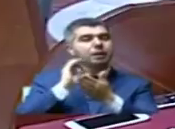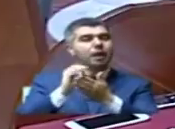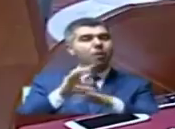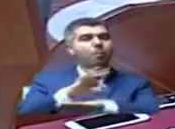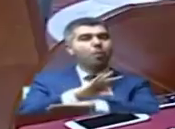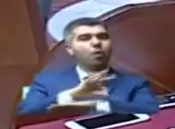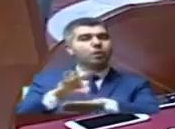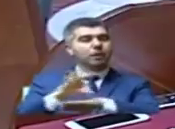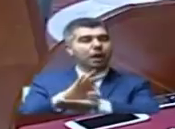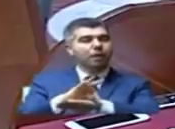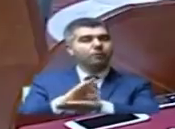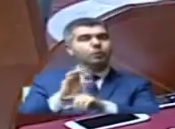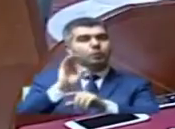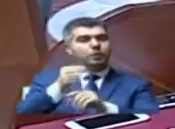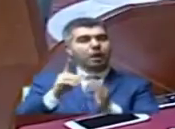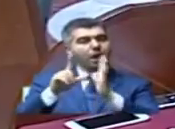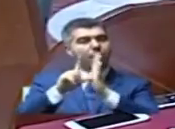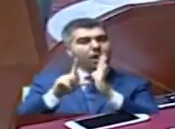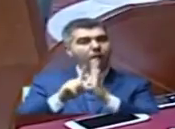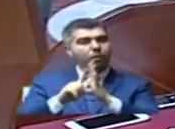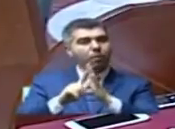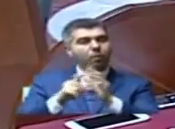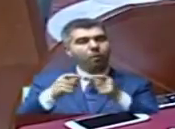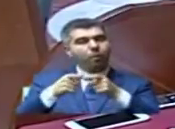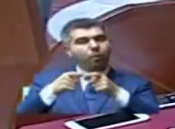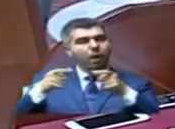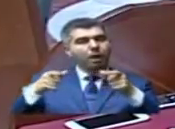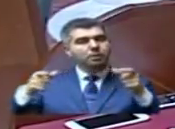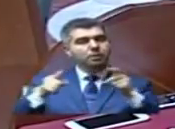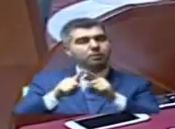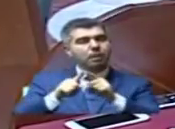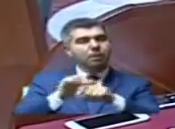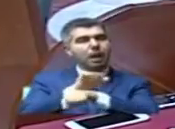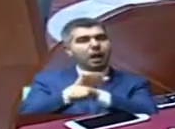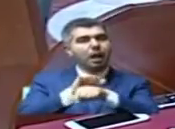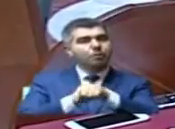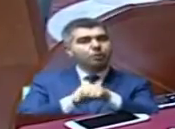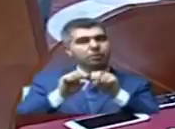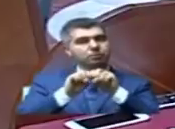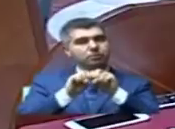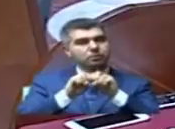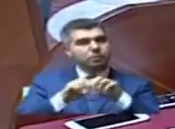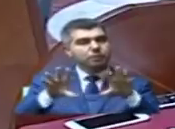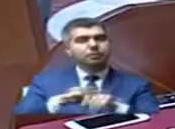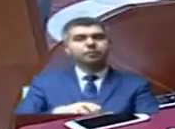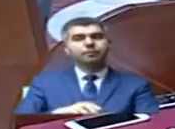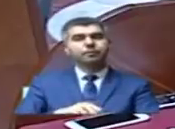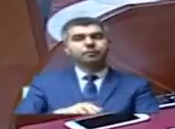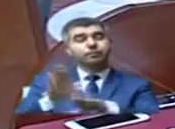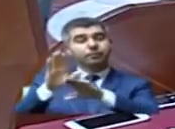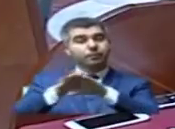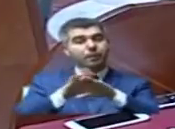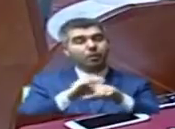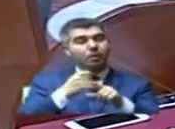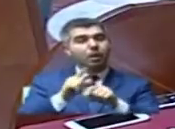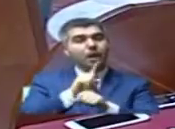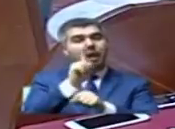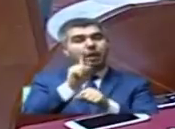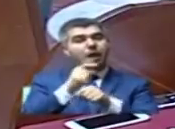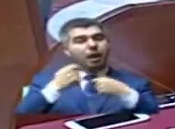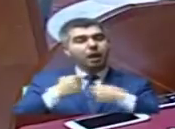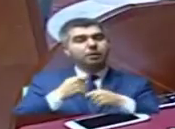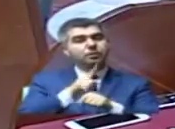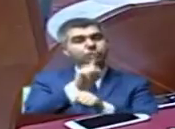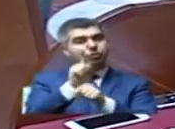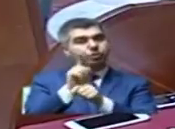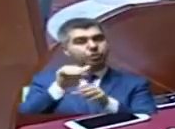الجماعات الترابية، وتوسيع مجال التغطية الصحية التكميلية ليشمل خدمات جديدة، كما سيتم حث رؤساء مجالس الجماعات الترابية